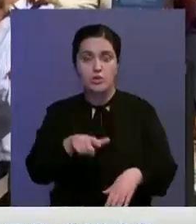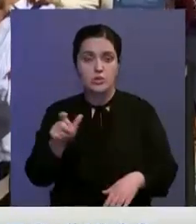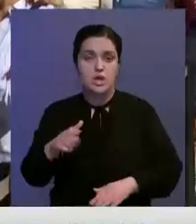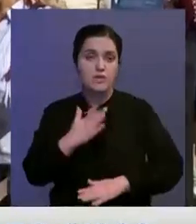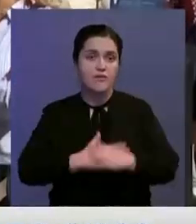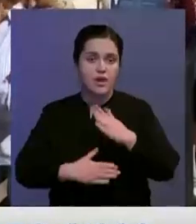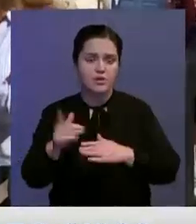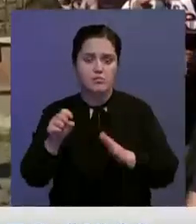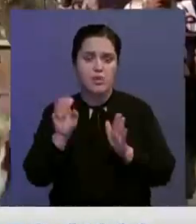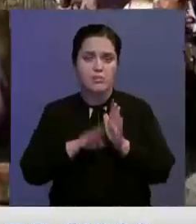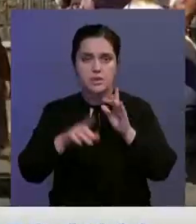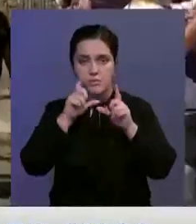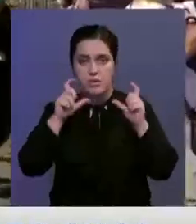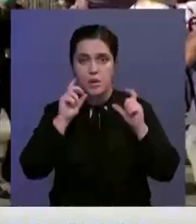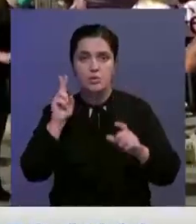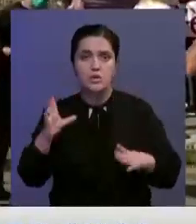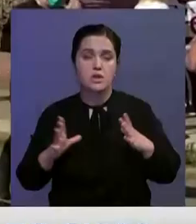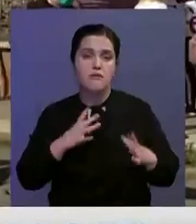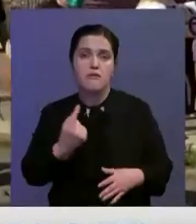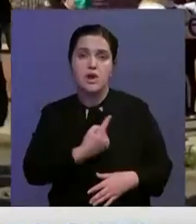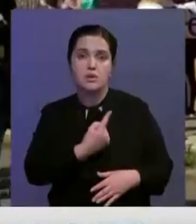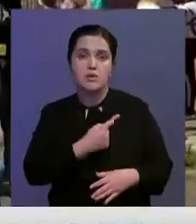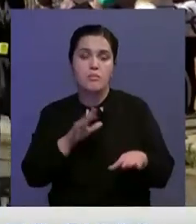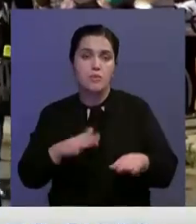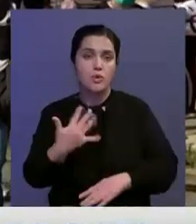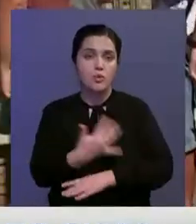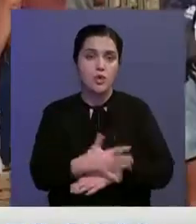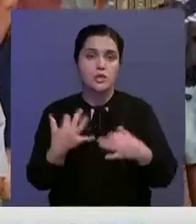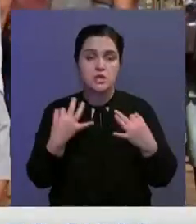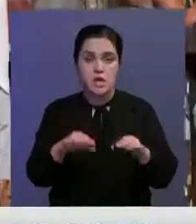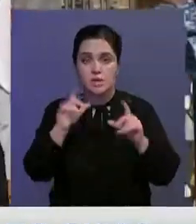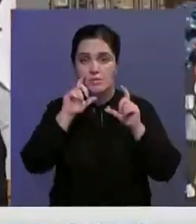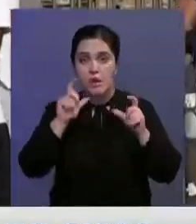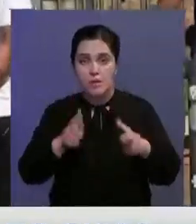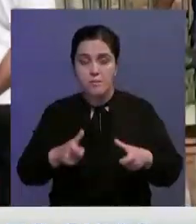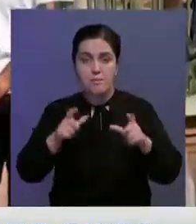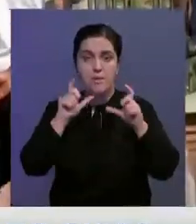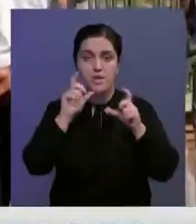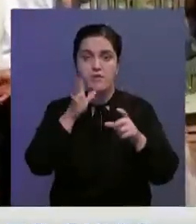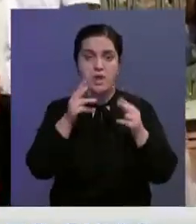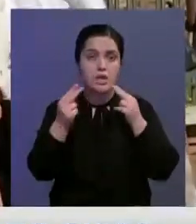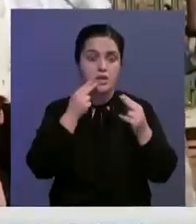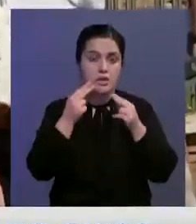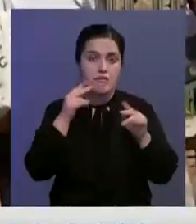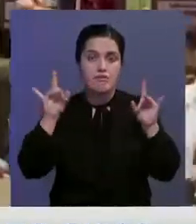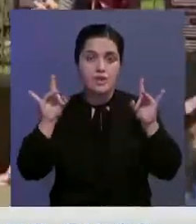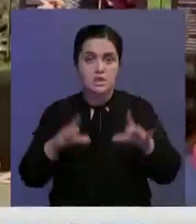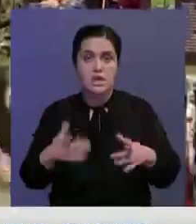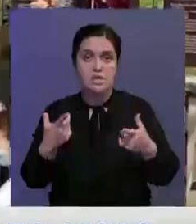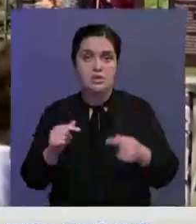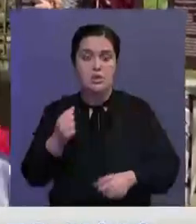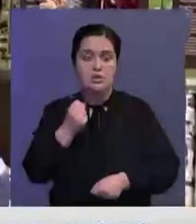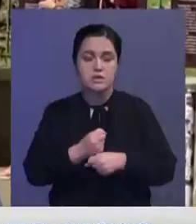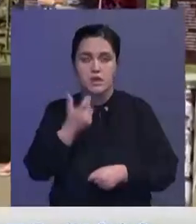людей с ограниченными возможностями, для тех, кто тренируется в одиночку на открытом воздухе. Разрешено снимать маску во время еды в ресторанах и кафе,